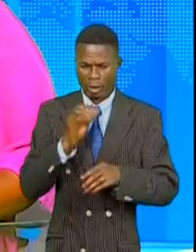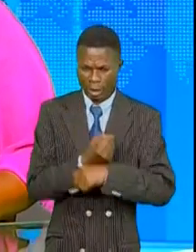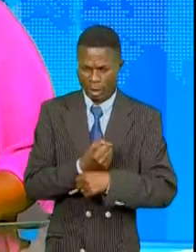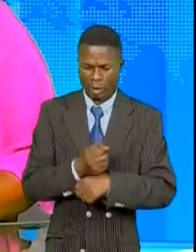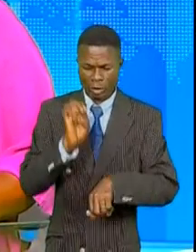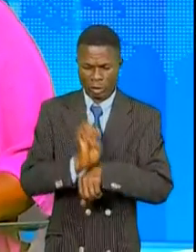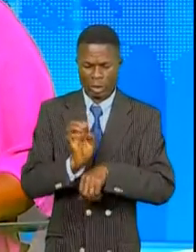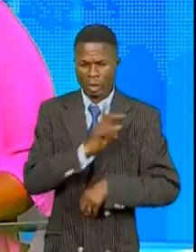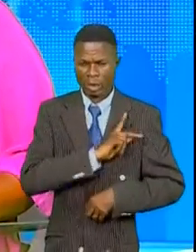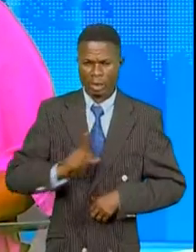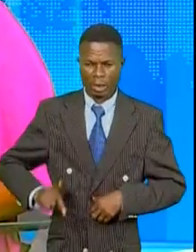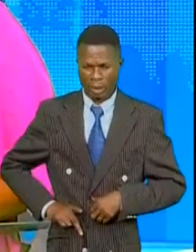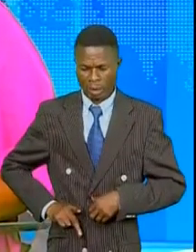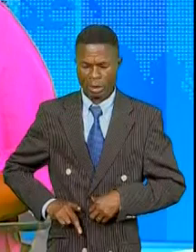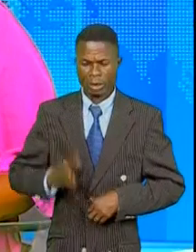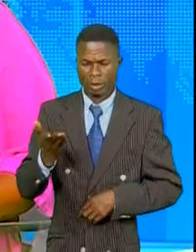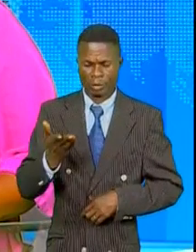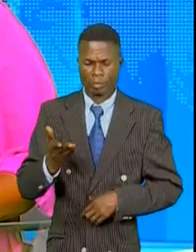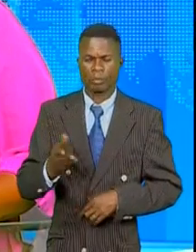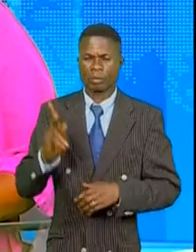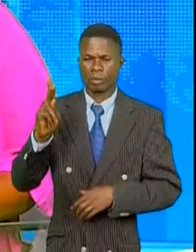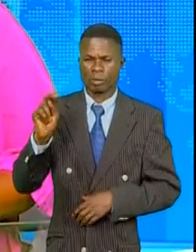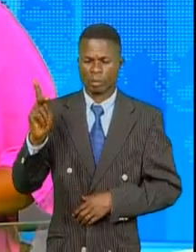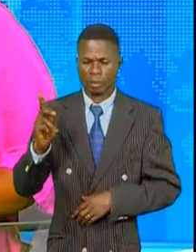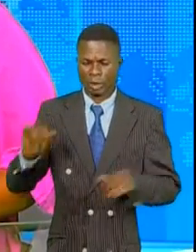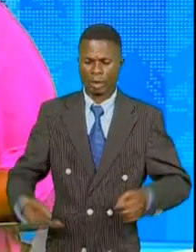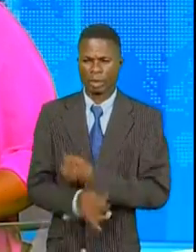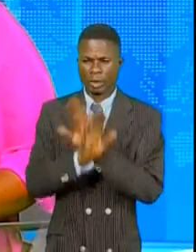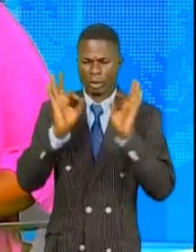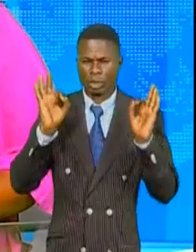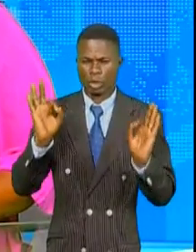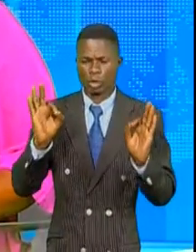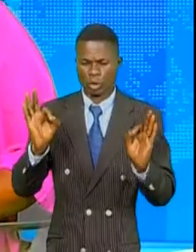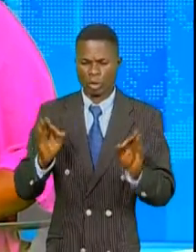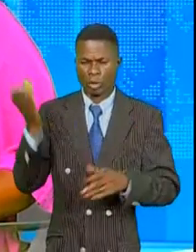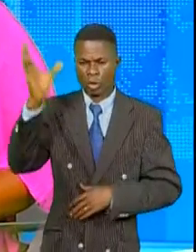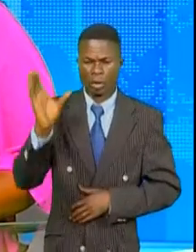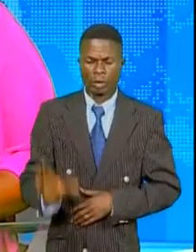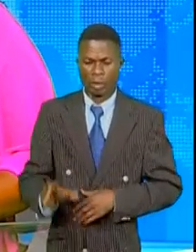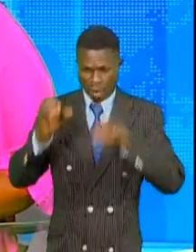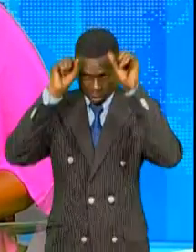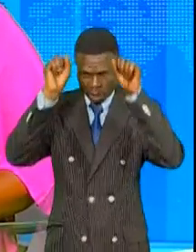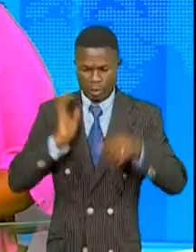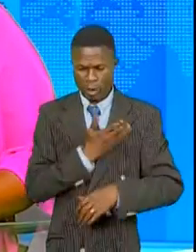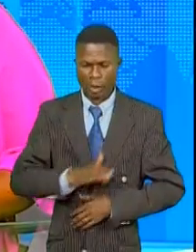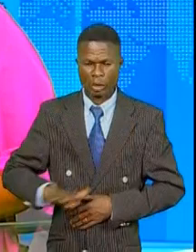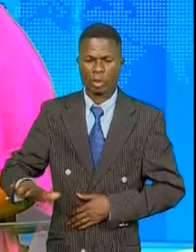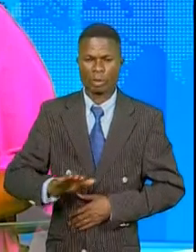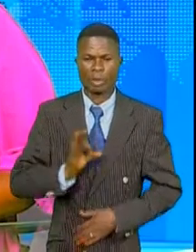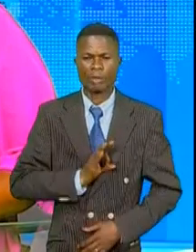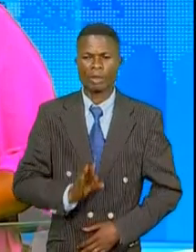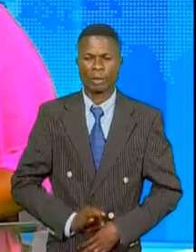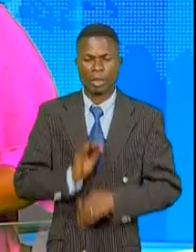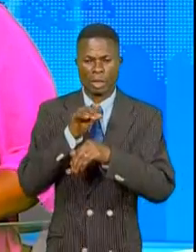spécial simon kimbangu tamba nouvelle jérusalem nous sommes au congo centrale où le chef de l'état félix-antoine tiscali a